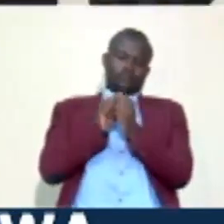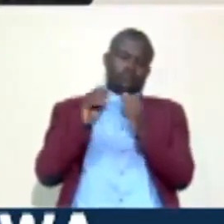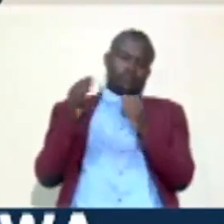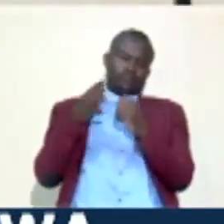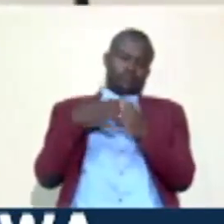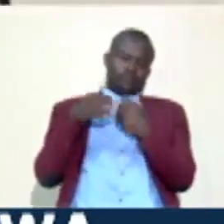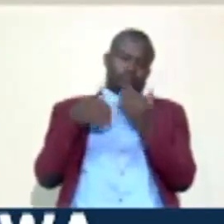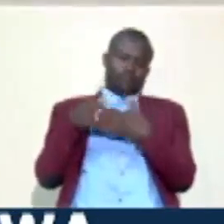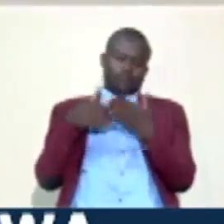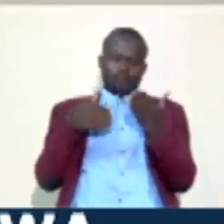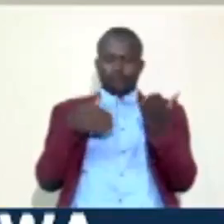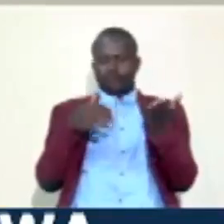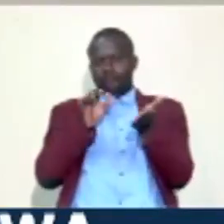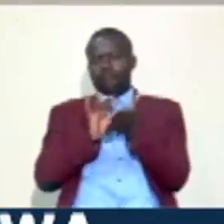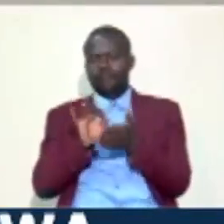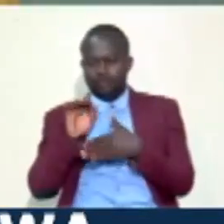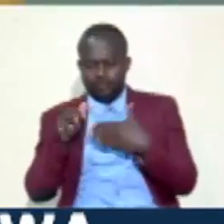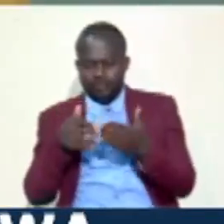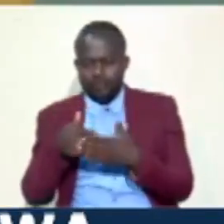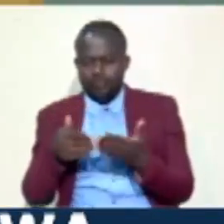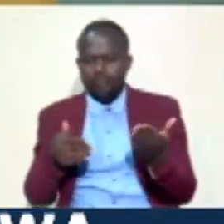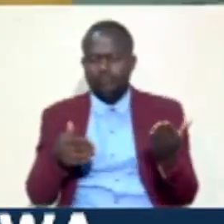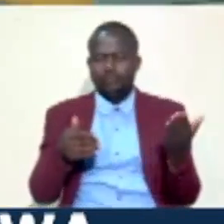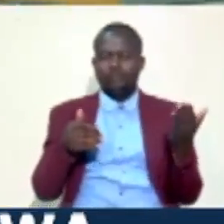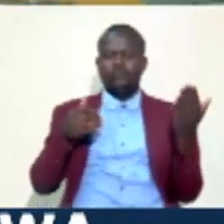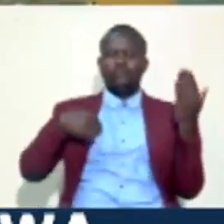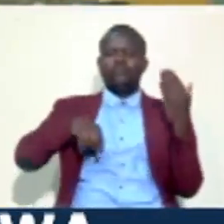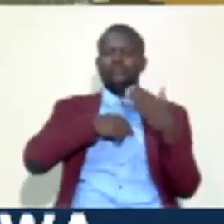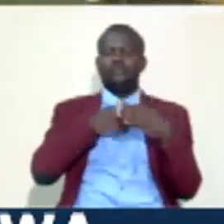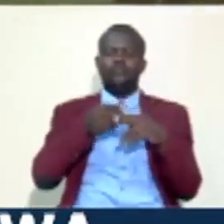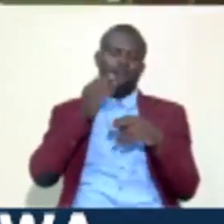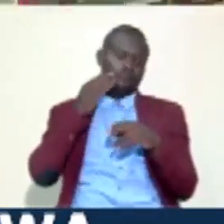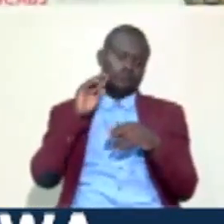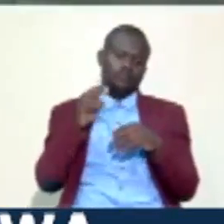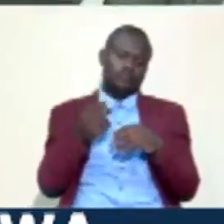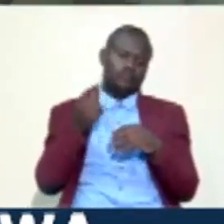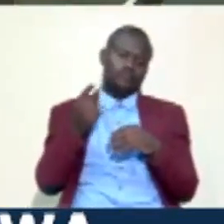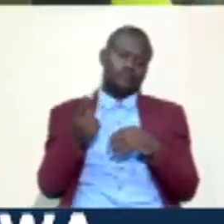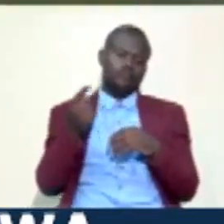w'2019 abandikiwe amakosa yo kwica amategeko y'umuhanda bari